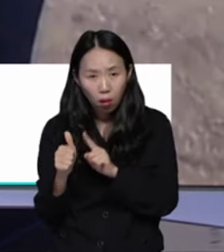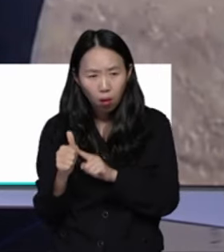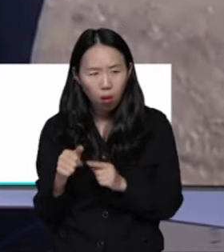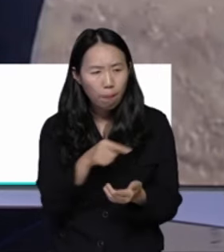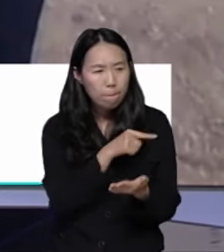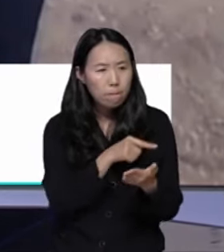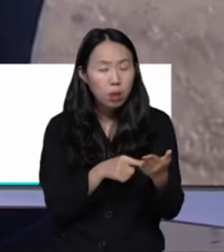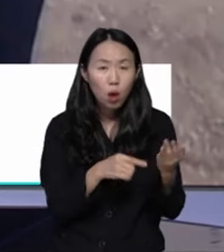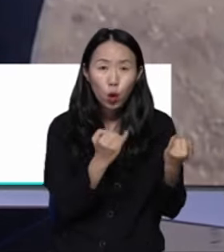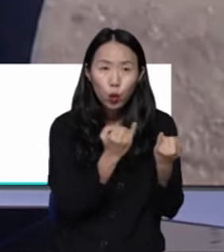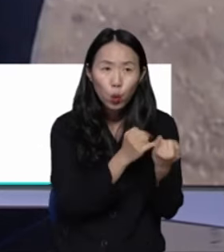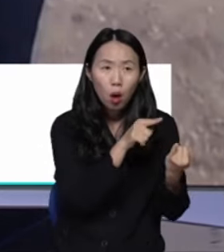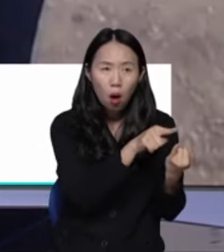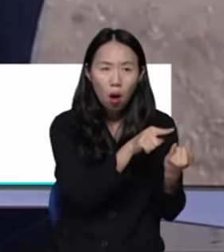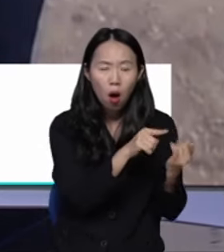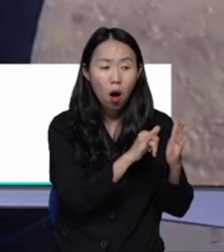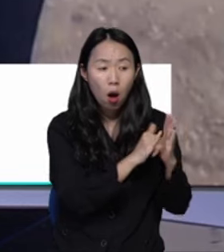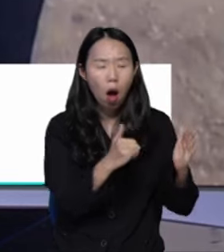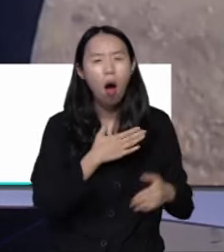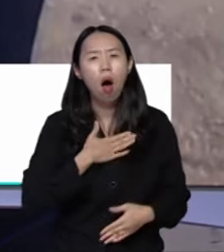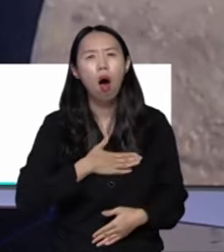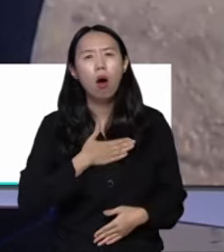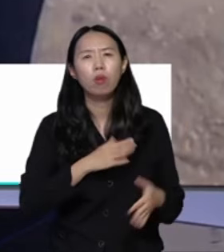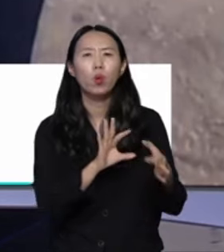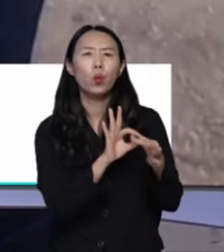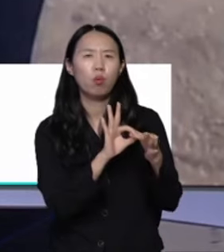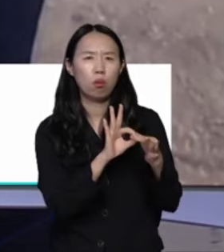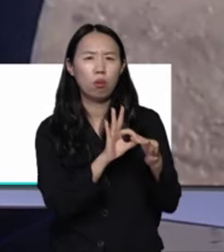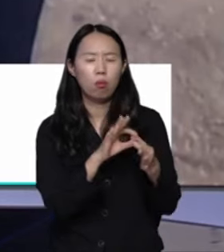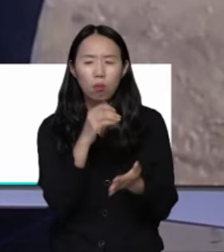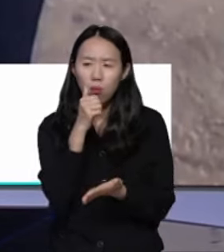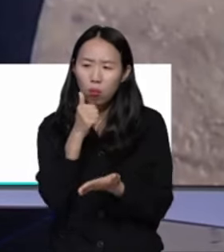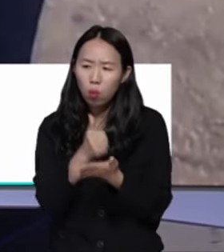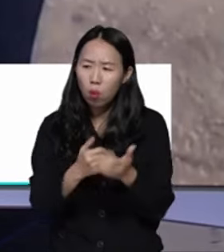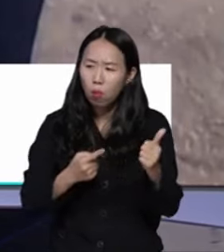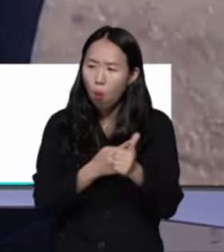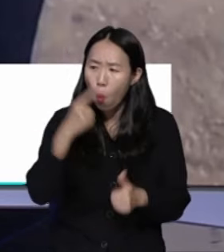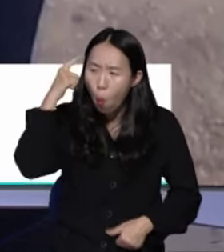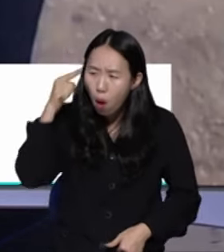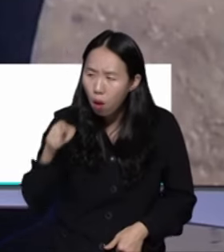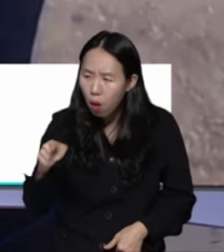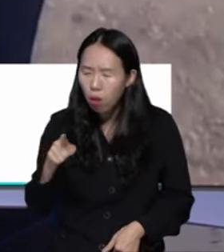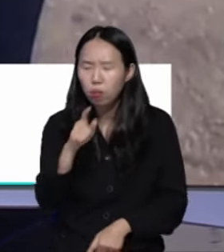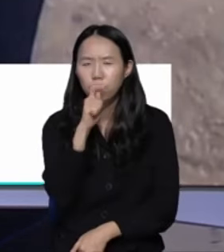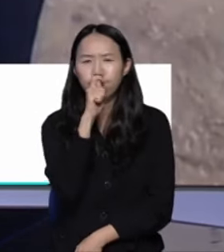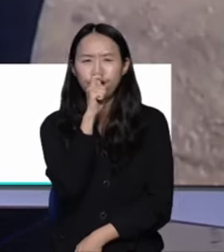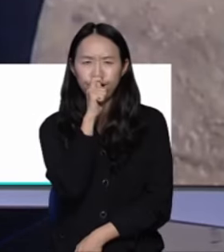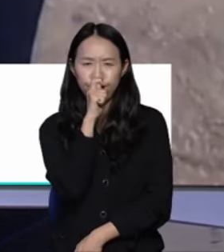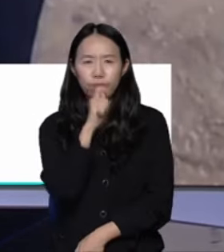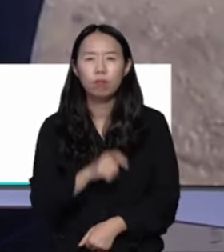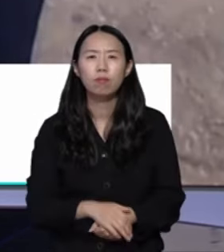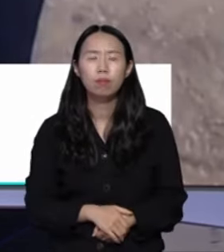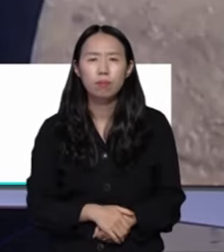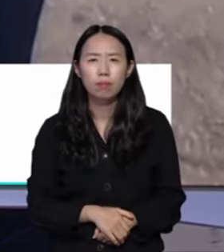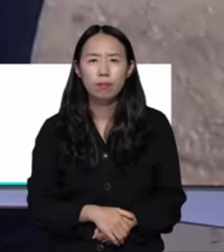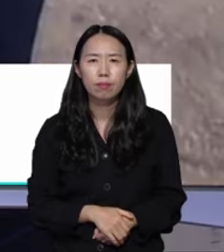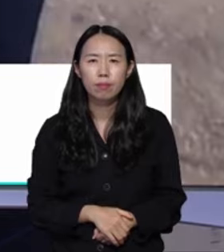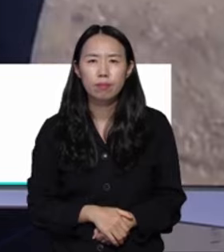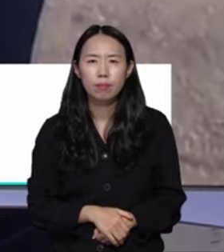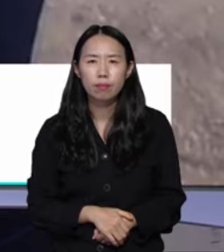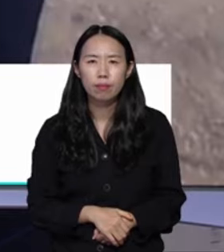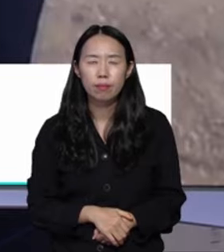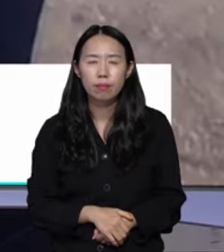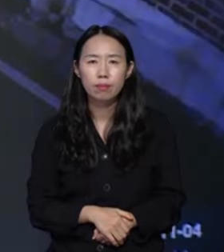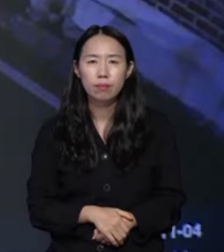피해 여성의 가족과 평소 알고 지내던 사이였는데 범행 동기에 대해선 입을 다물고 있습니다 박승현 기자가